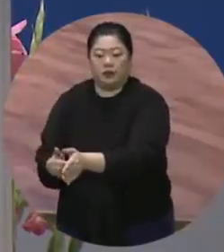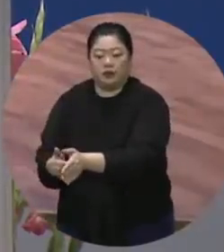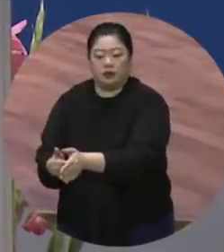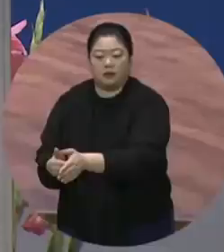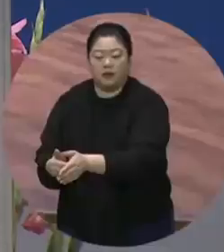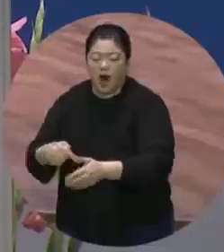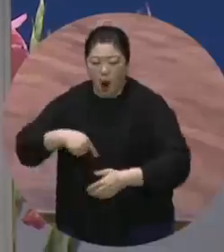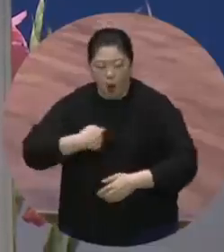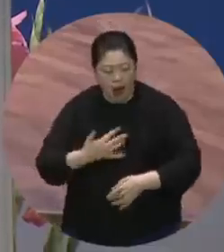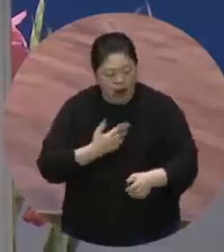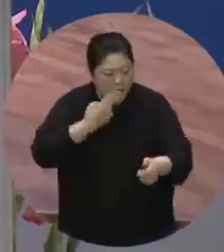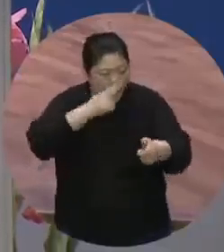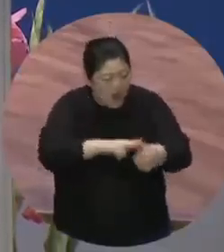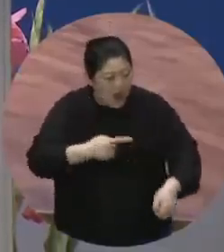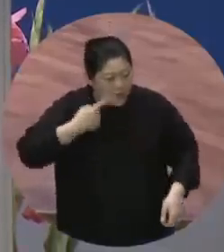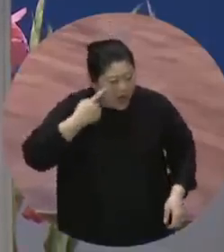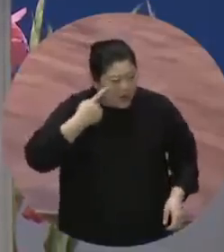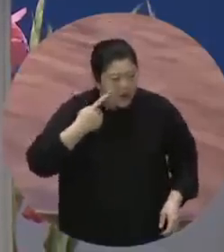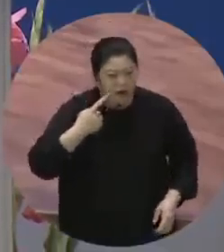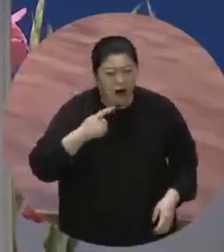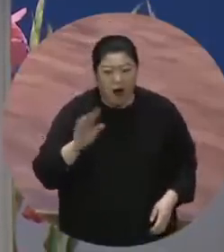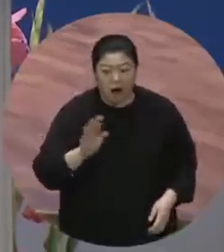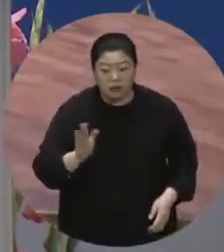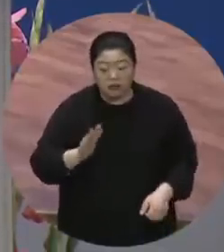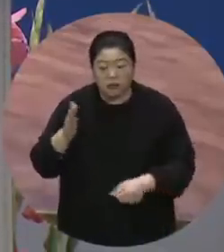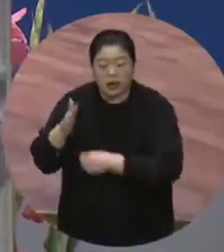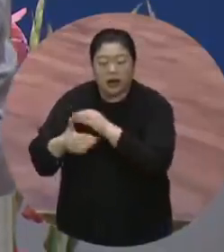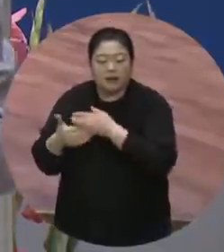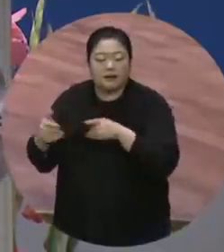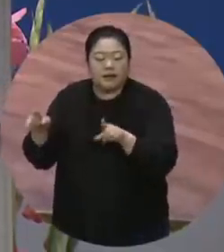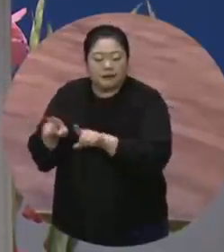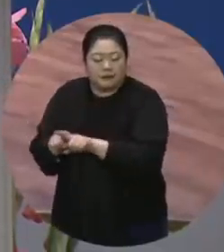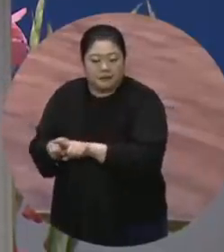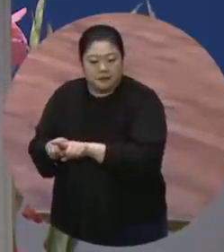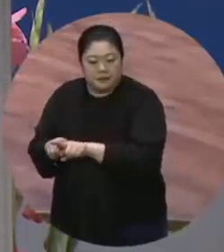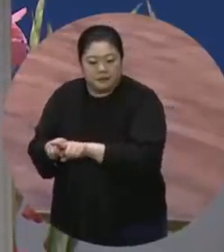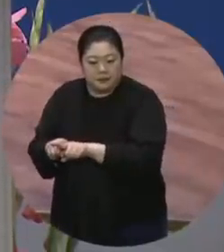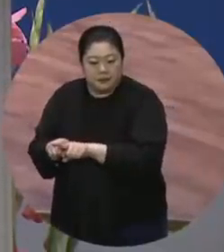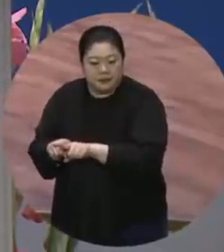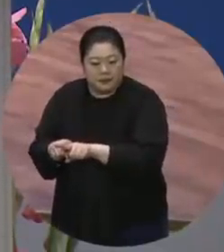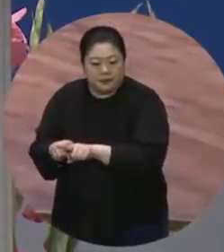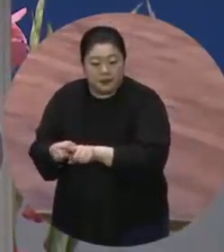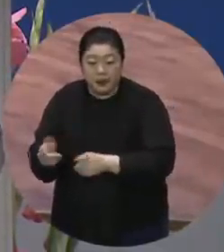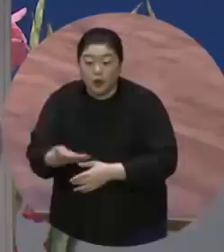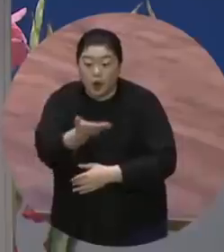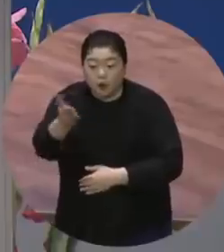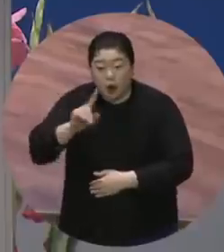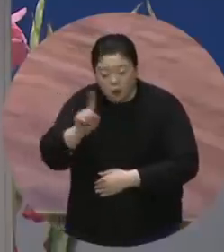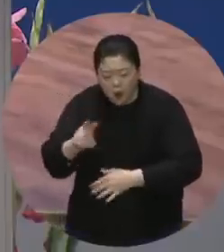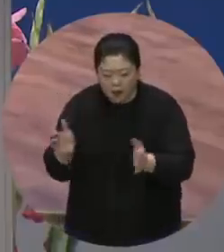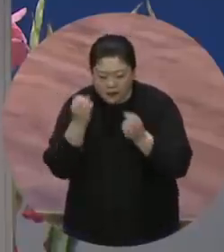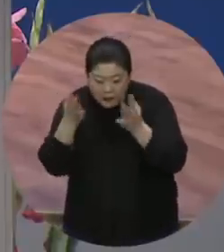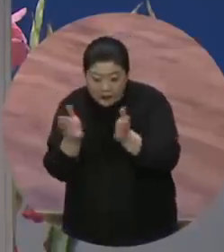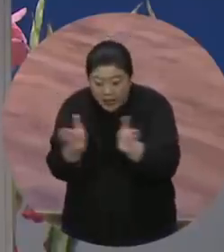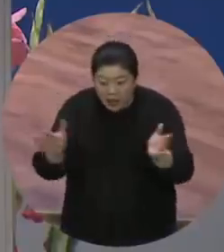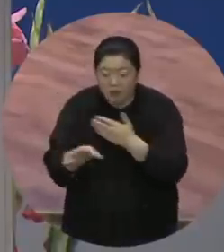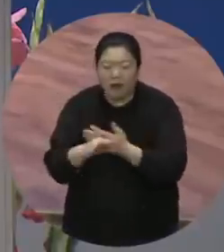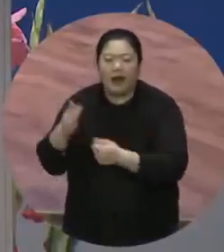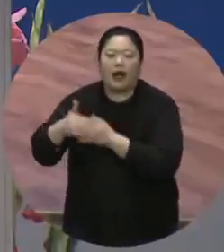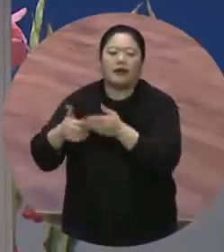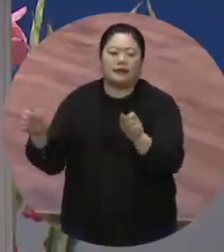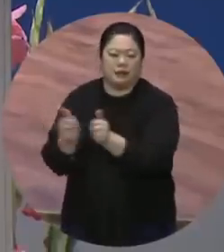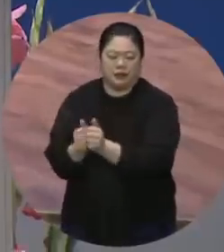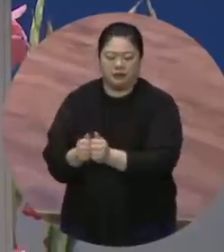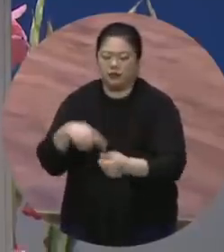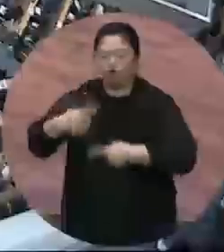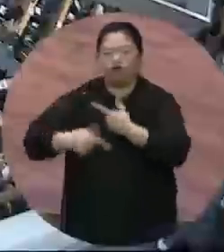혼자 한 게 아니에요. 하나님과 함께 행복한 도전이었어요. 여러분도 행복한 도전 하시기 바랍니다. 또 여러분은 따라서